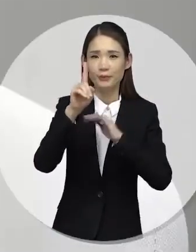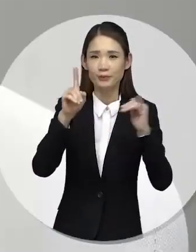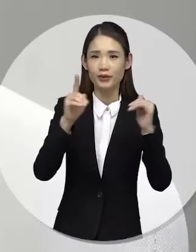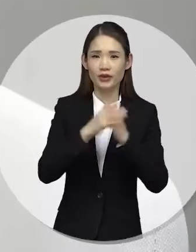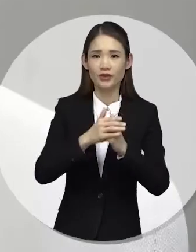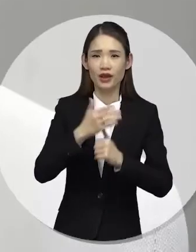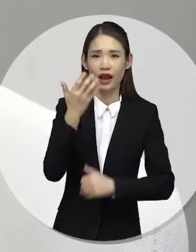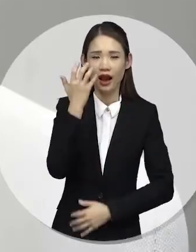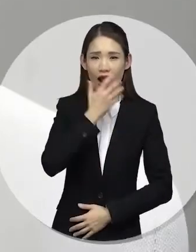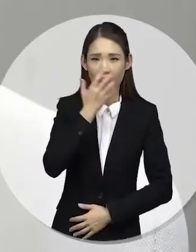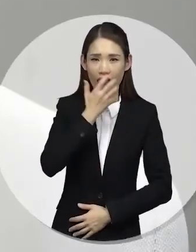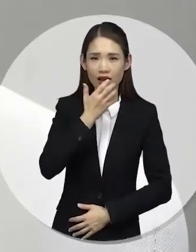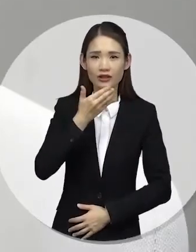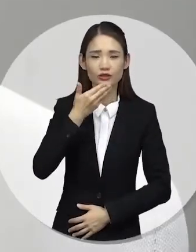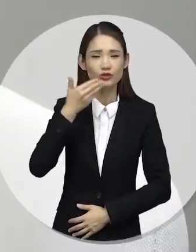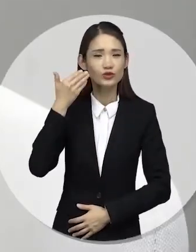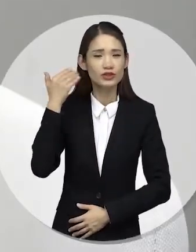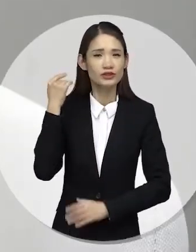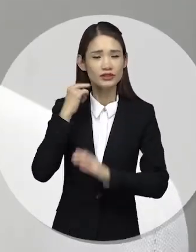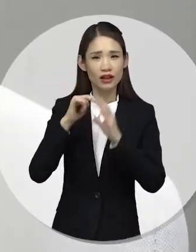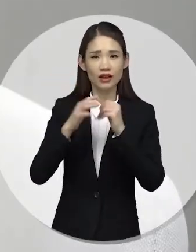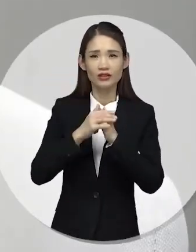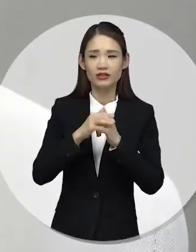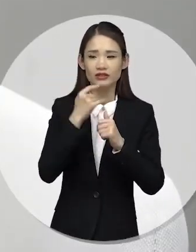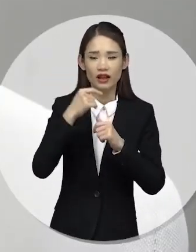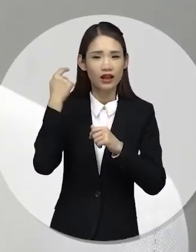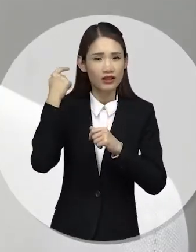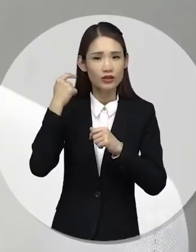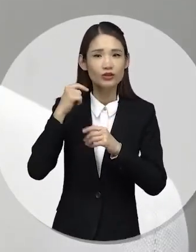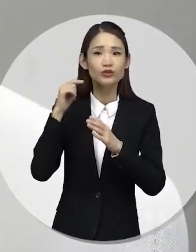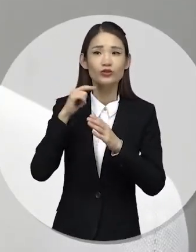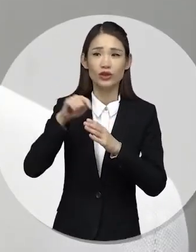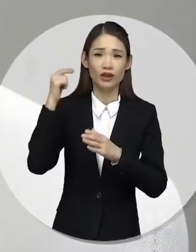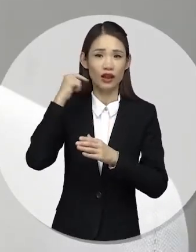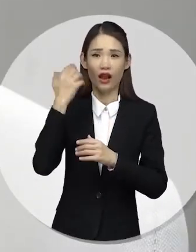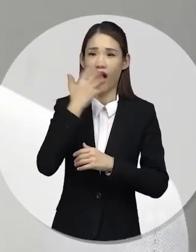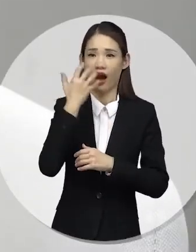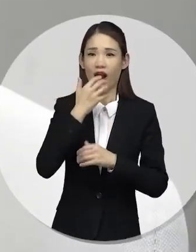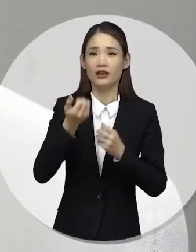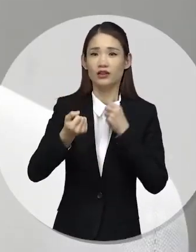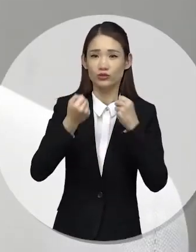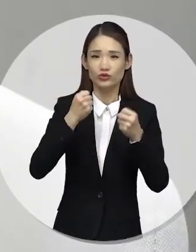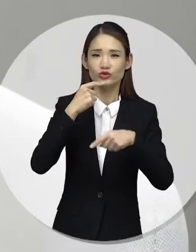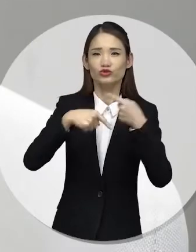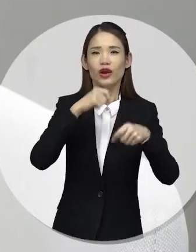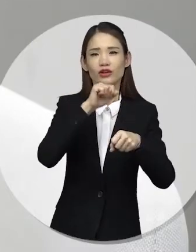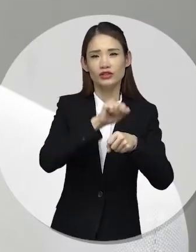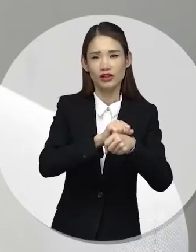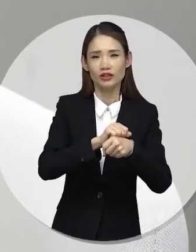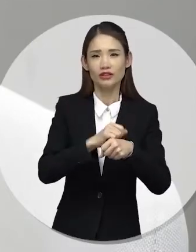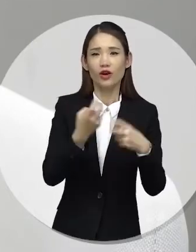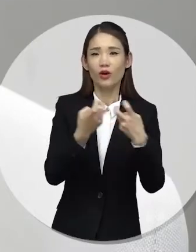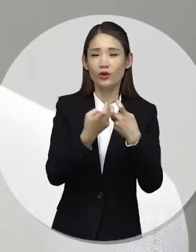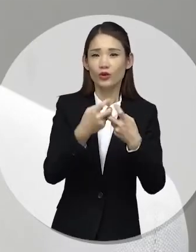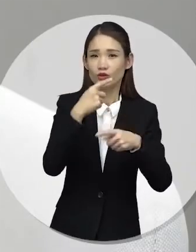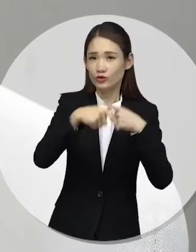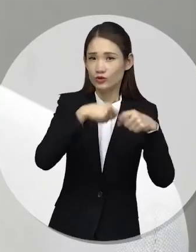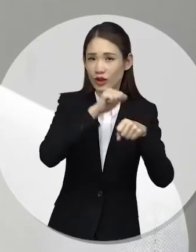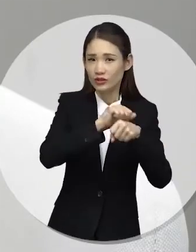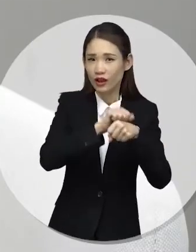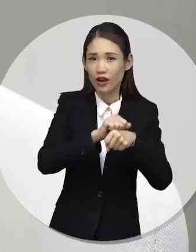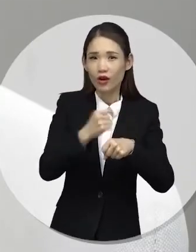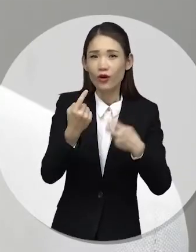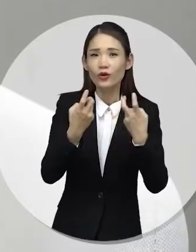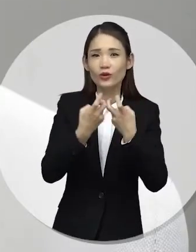친구가 청인이고 그리고 귀가 잘 들리는데 수화를 정말 잘하는 친구가 있거든요. 그래서 너 대체 어떻게 수화